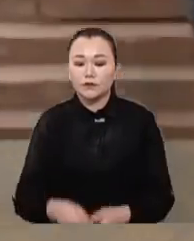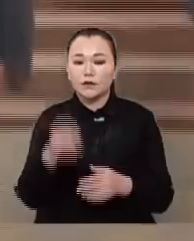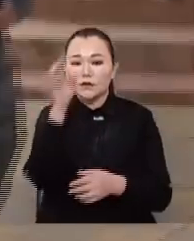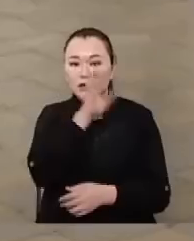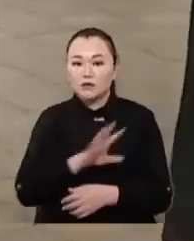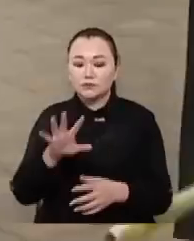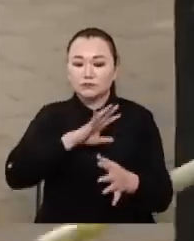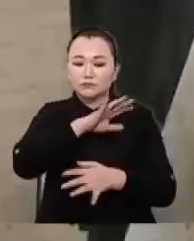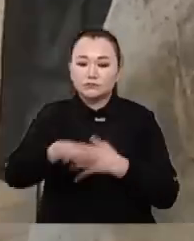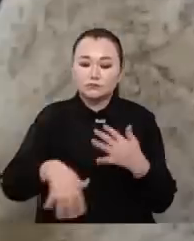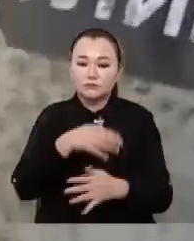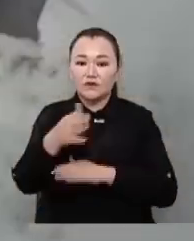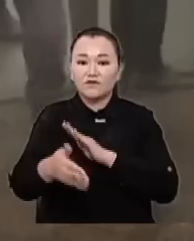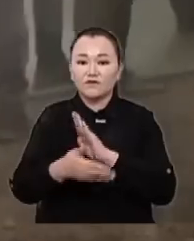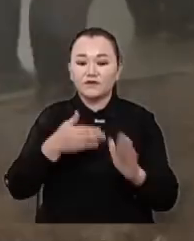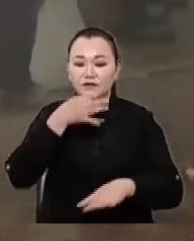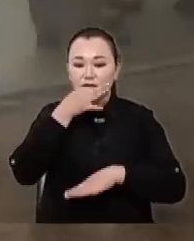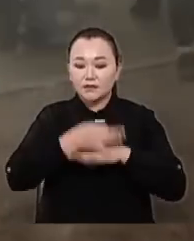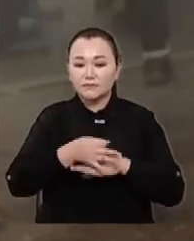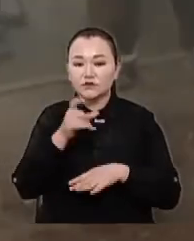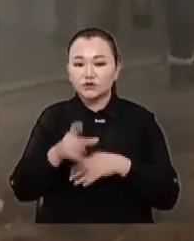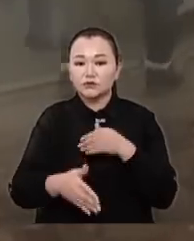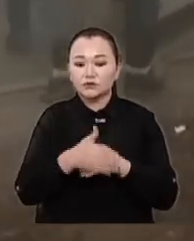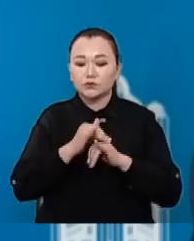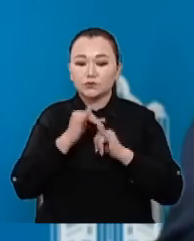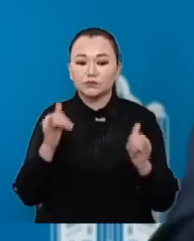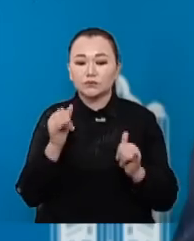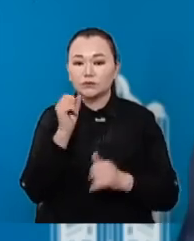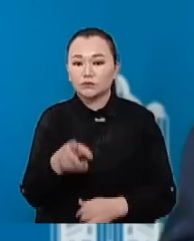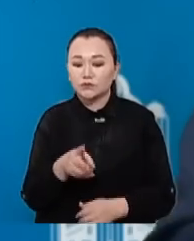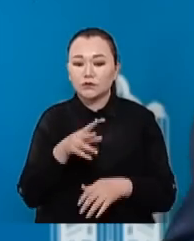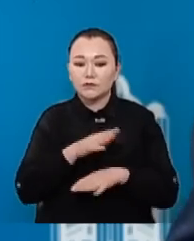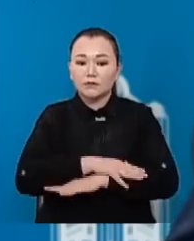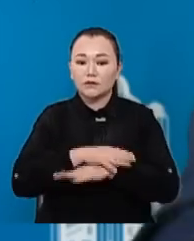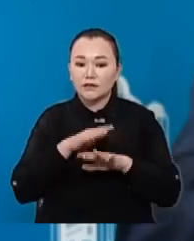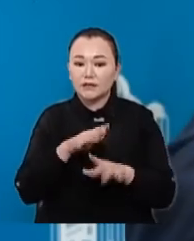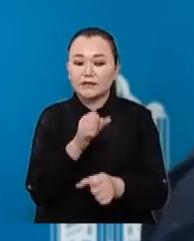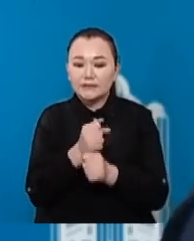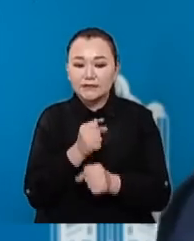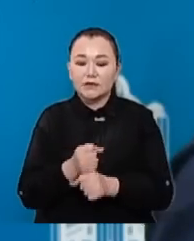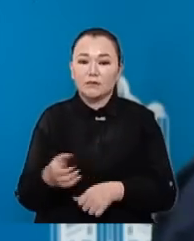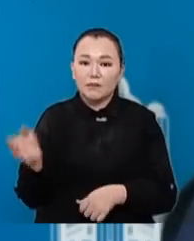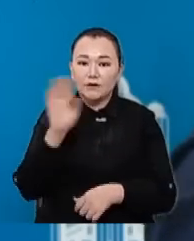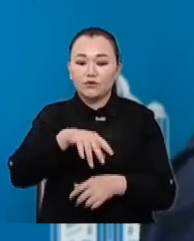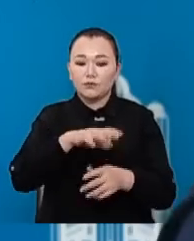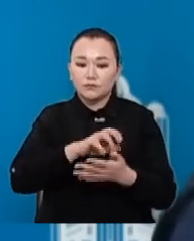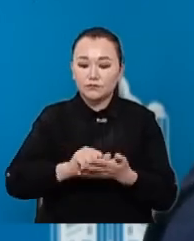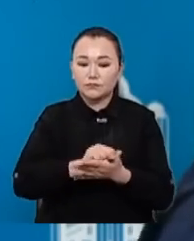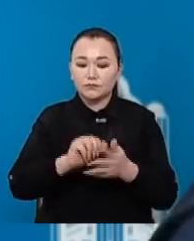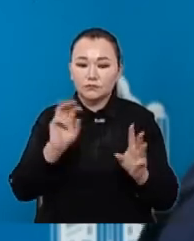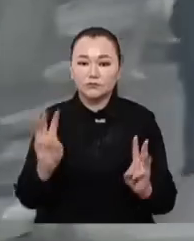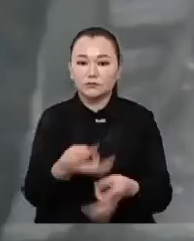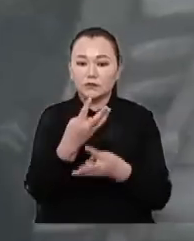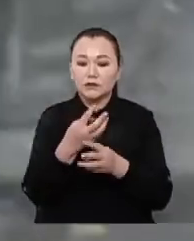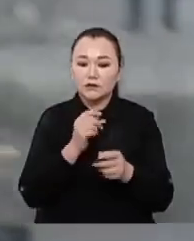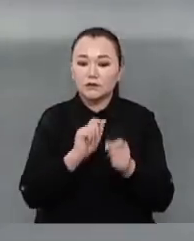Елімізде жаппай тәртіпсіздікке шақырғандарға жаза қалай күшейтіледі? Іс-әрекетті жасайық, барып қиратайық, бұзайық, жағайық деген